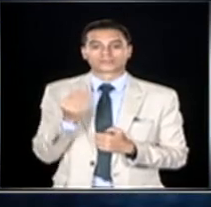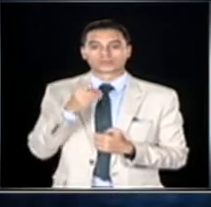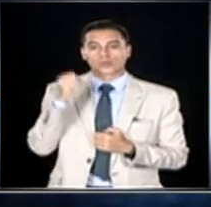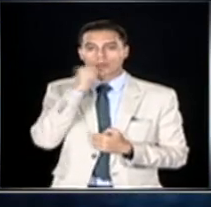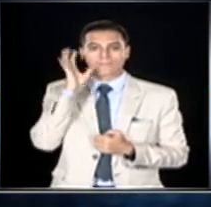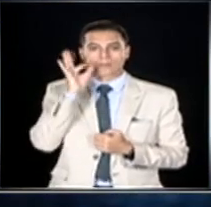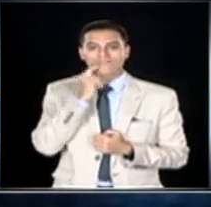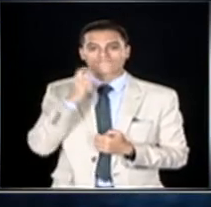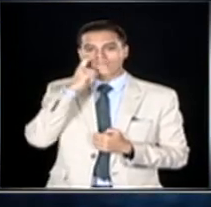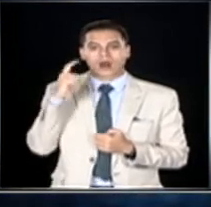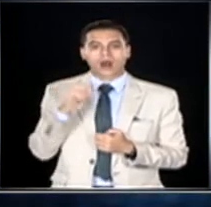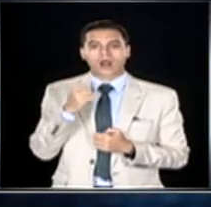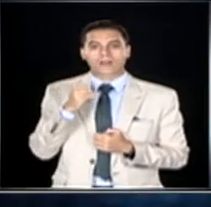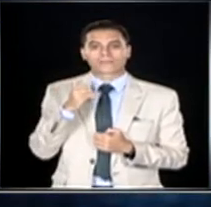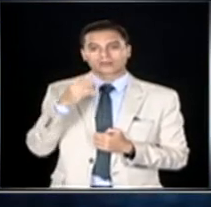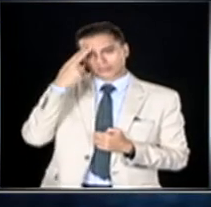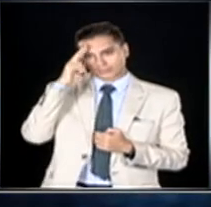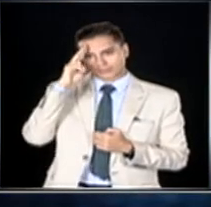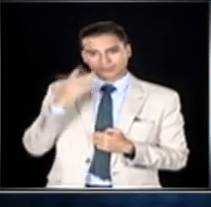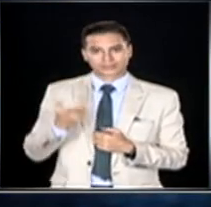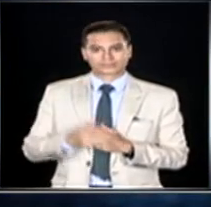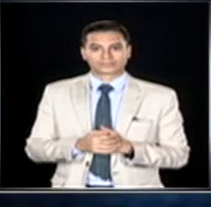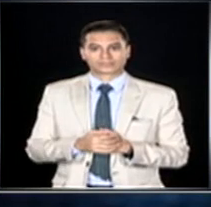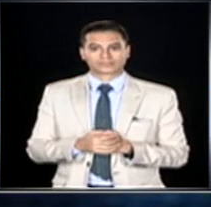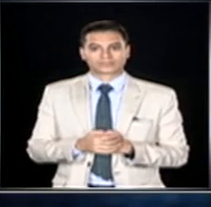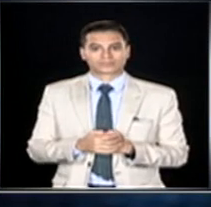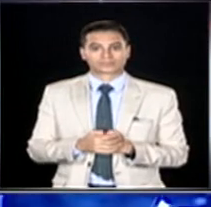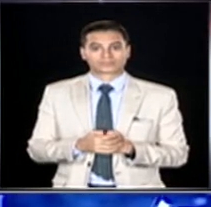سؤال بسيط، هي أغنية الفنانة عربية، فمن هي؟